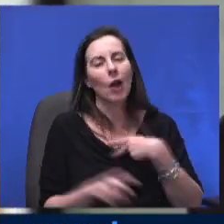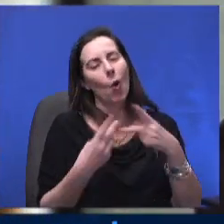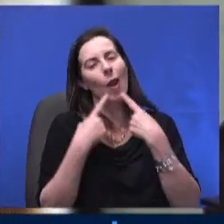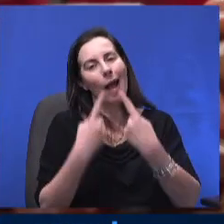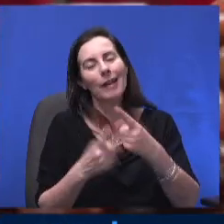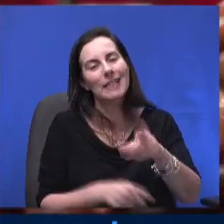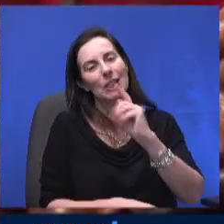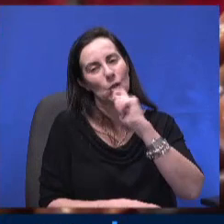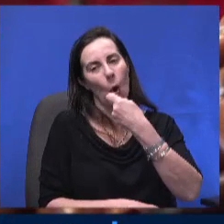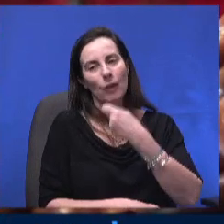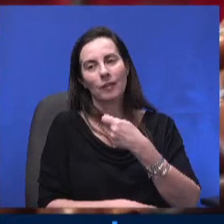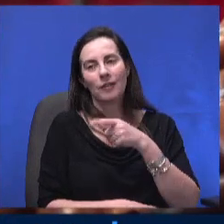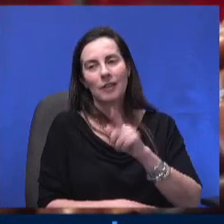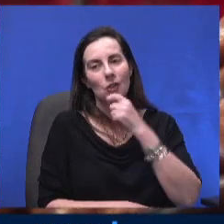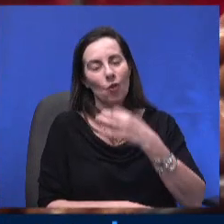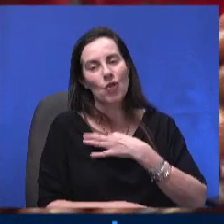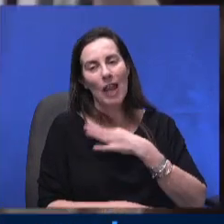סוד שלנו.